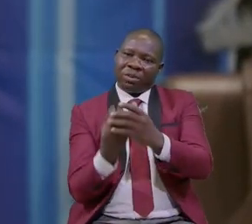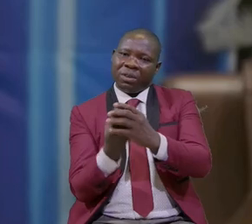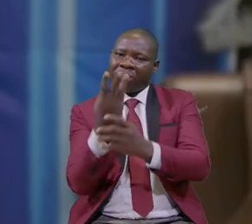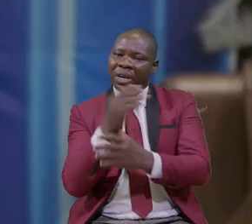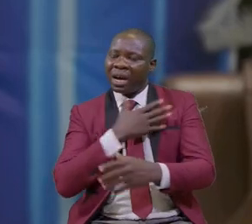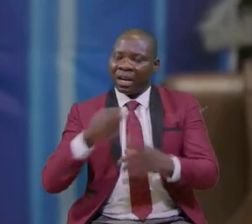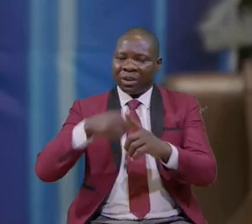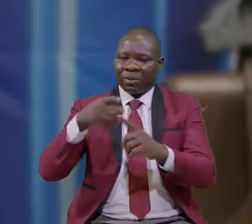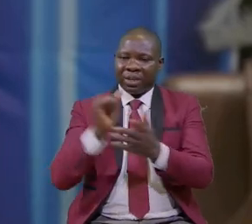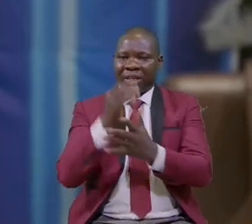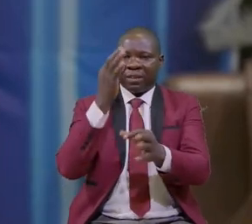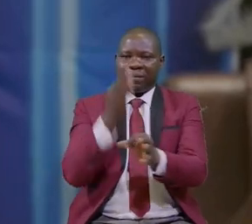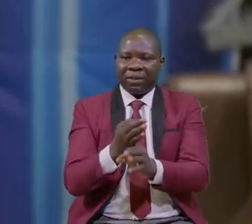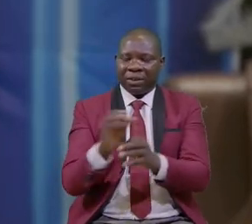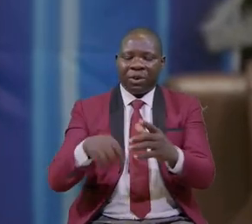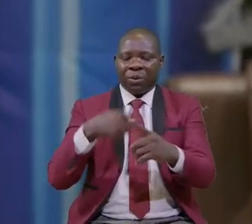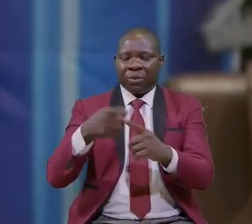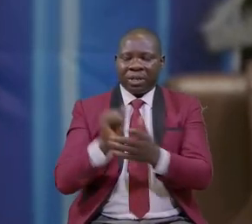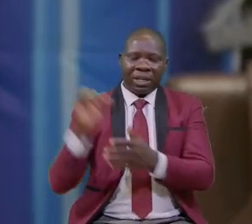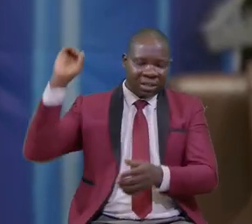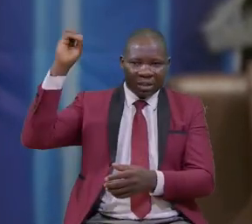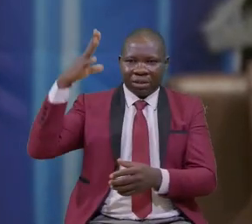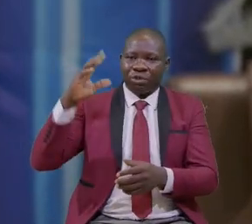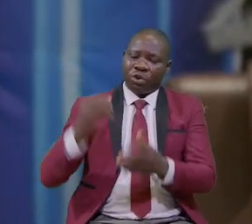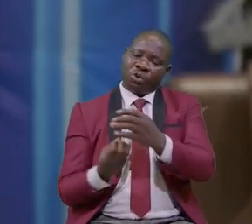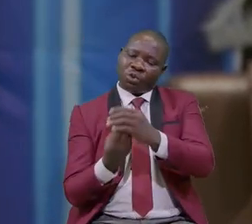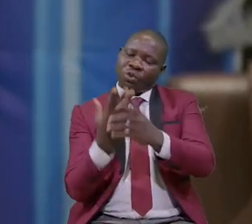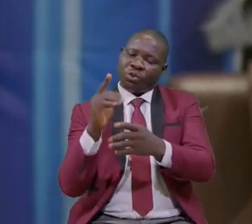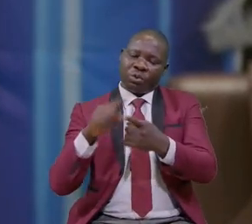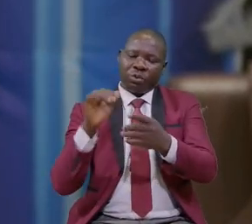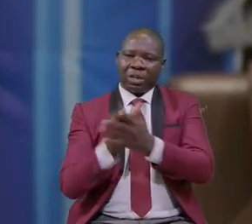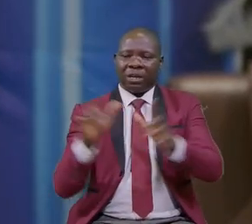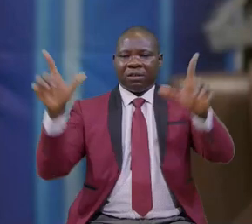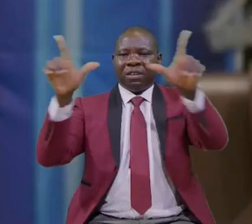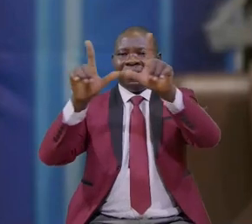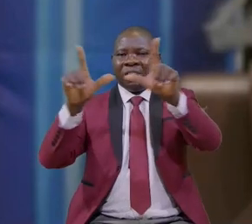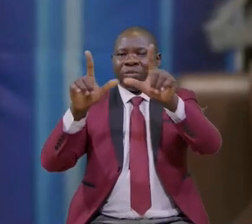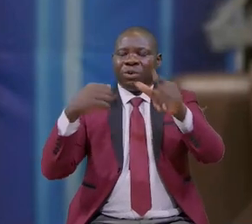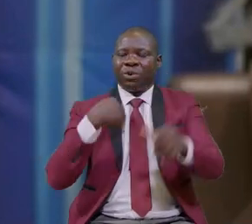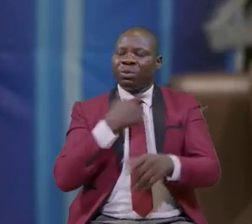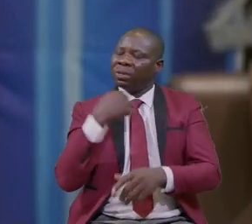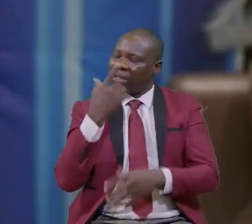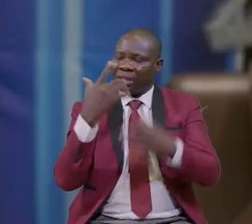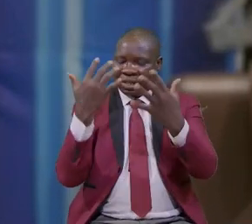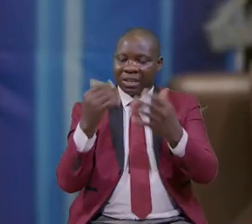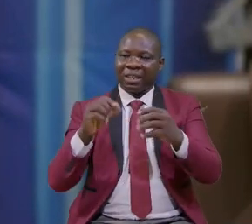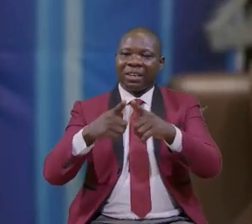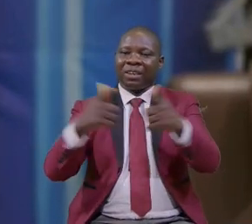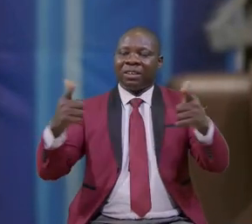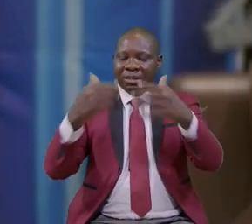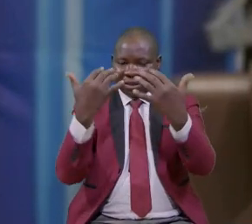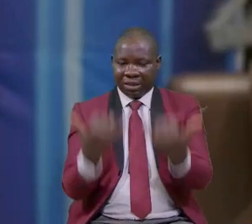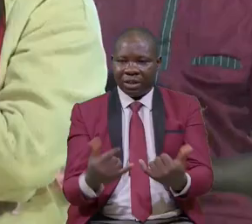Croissante. Et quand cette foi, quand cette grâce vient à ce niveau-là, on dit, bois maintenant. Tu